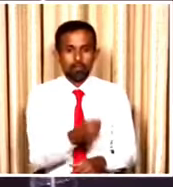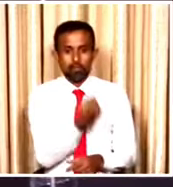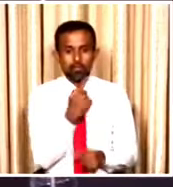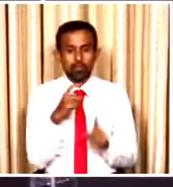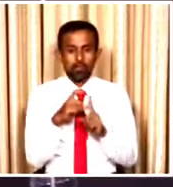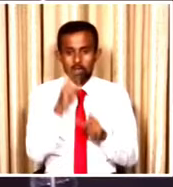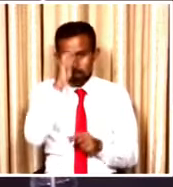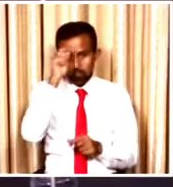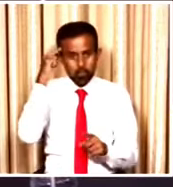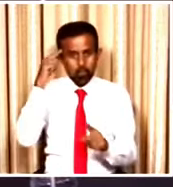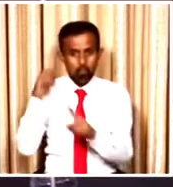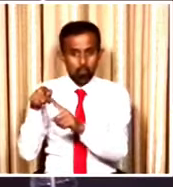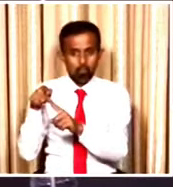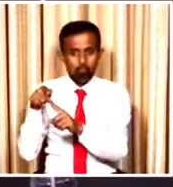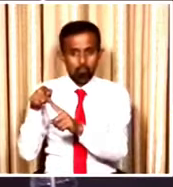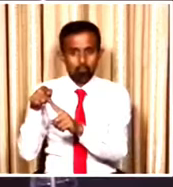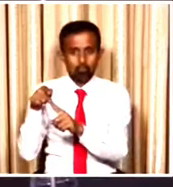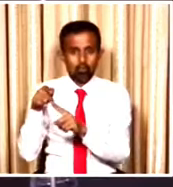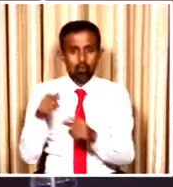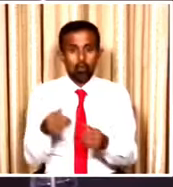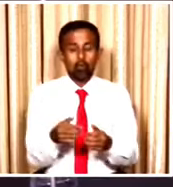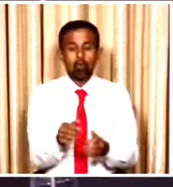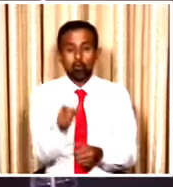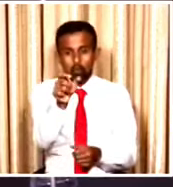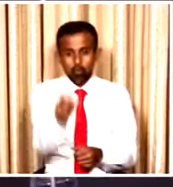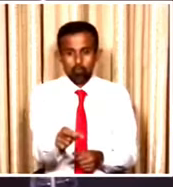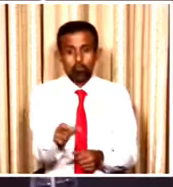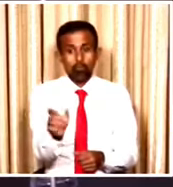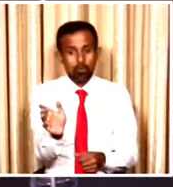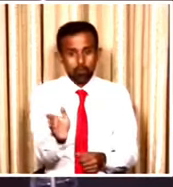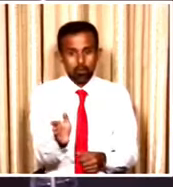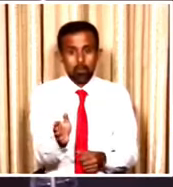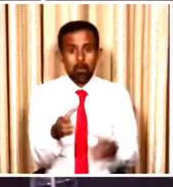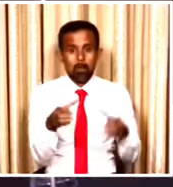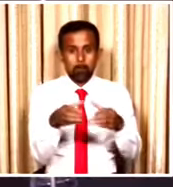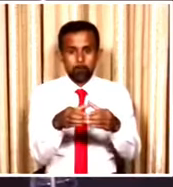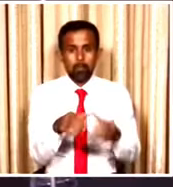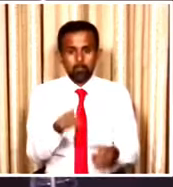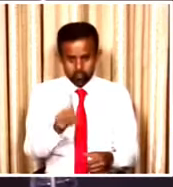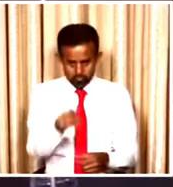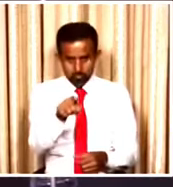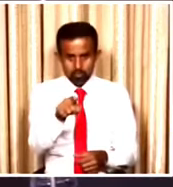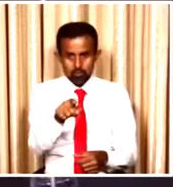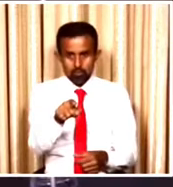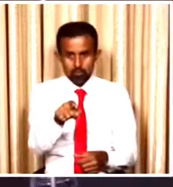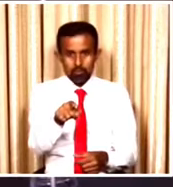දයසිරි මහත්තයා ගැන. අවසන් කරන්න මේ ඕගොල්ලන් ගියා පක්ෂයේ අනුමැතියෙන්ද ගියේ?